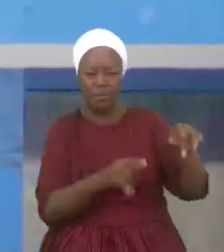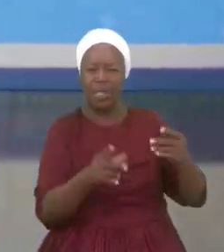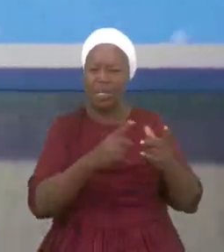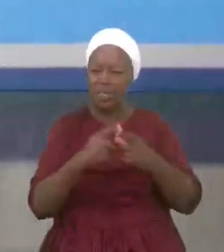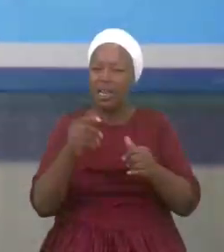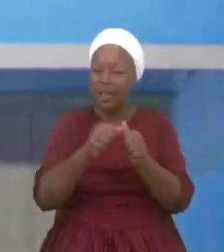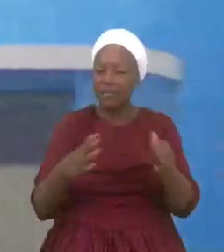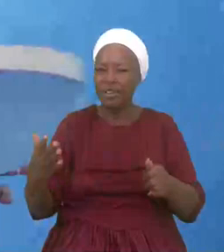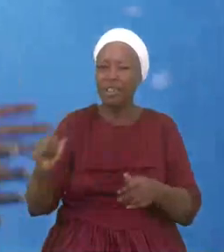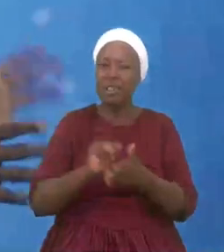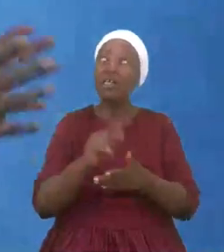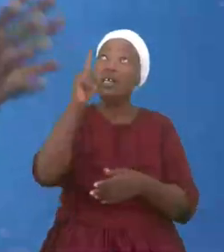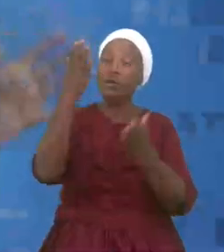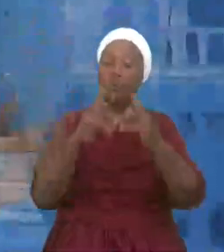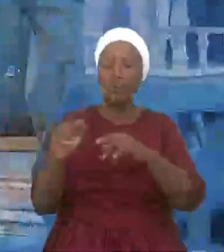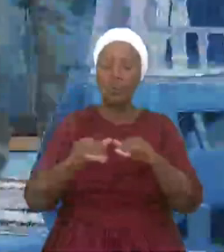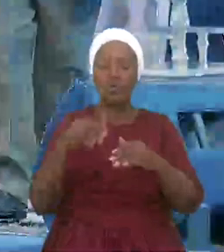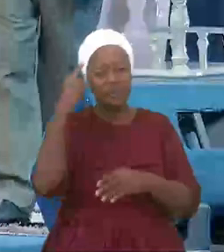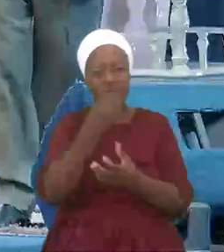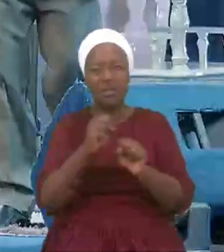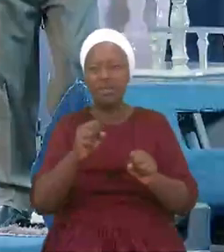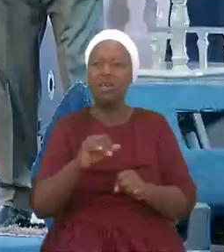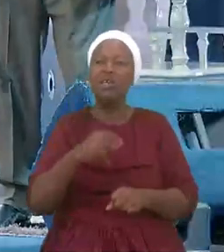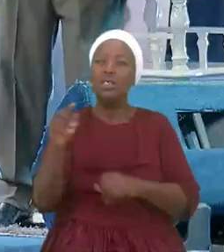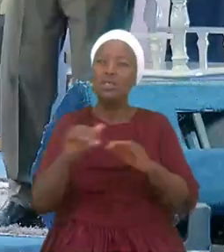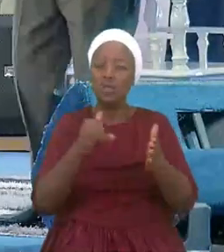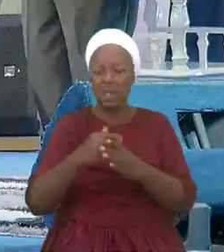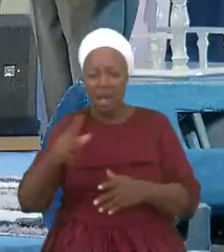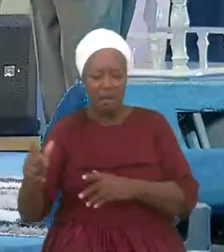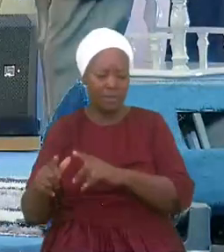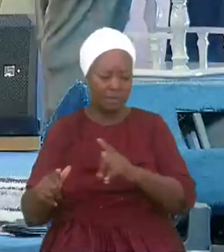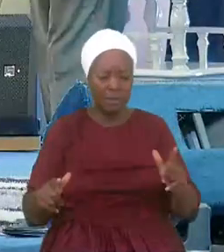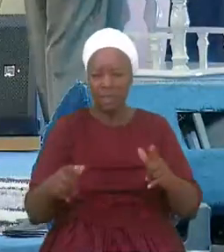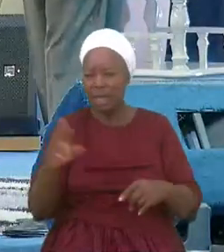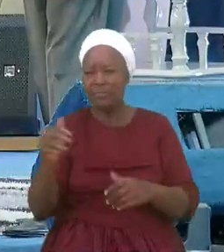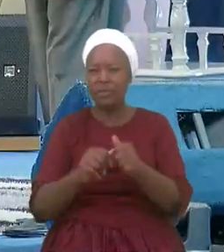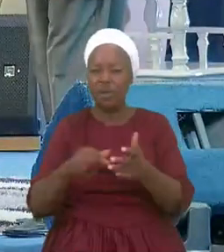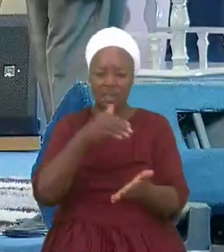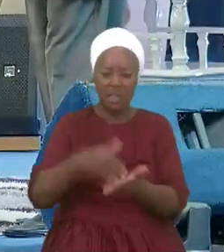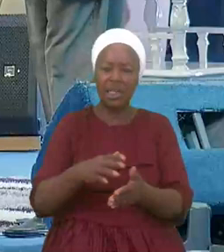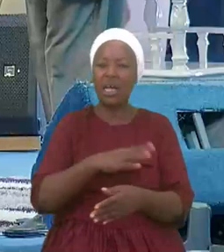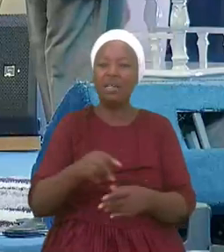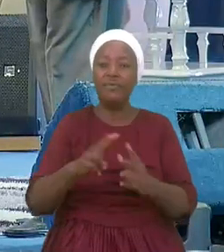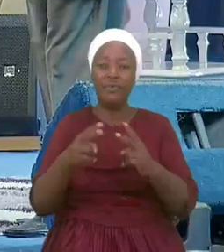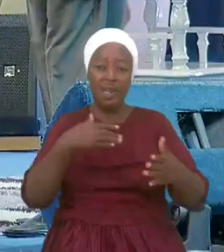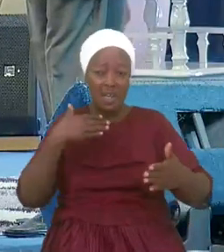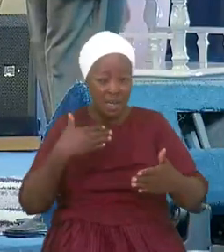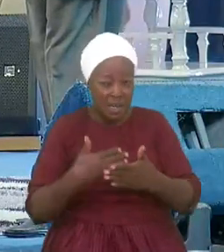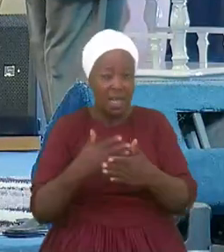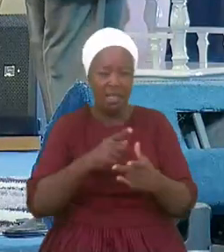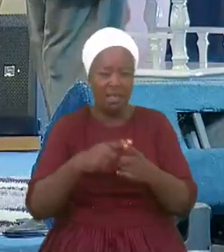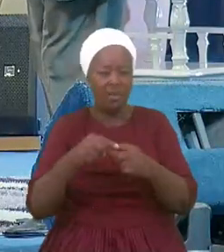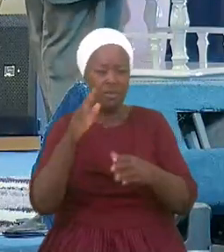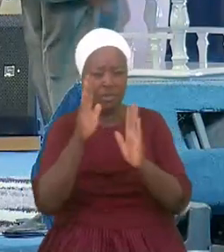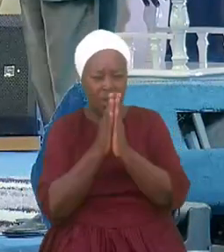sa puissance coule sans miséricorde pour et tout ce qu'il veut faire pour le salut il le fait de